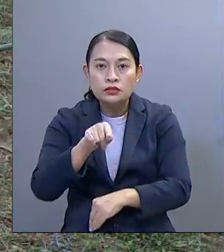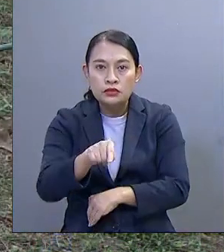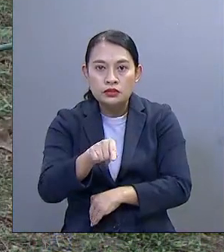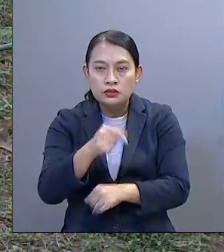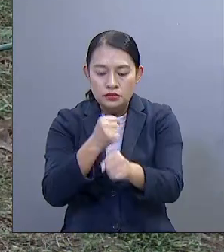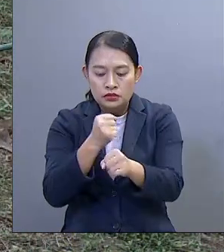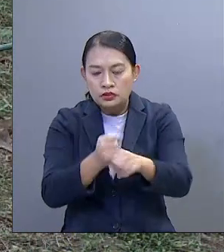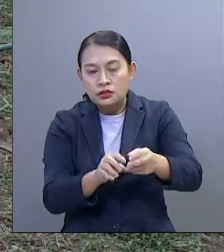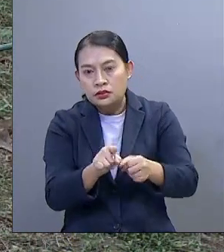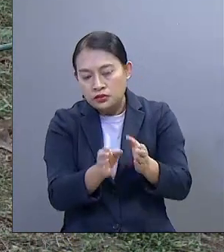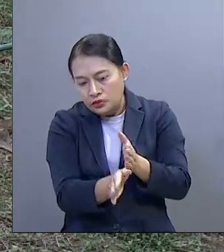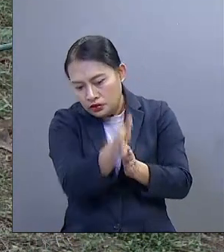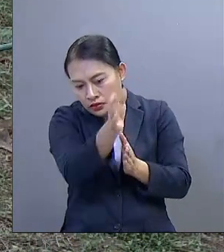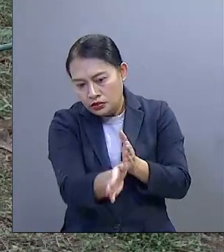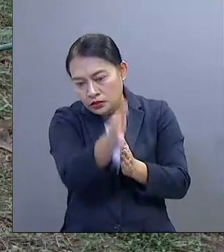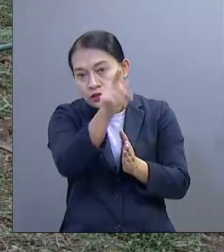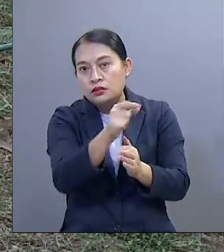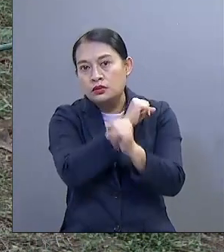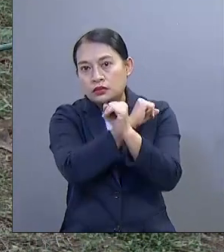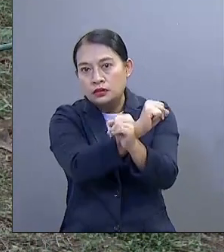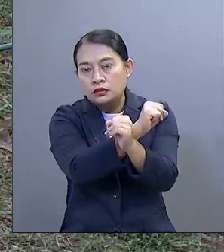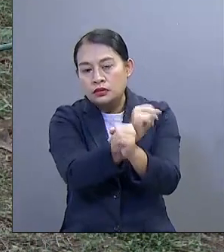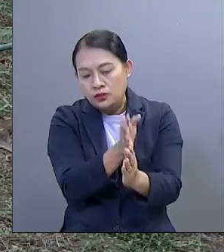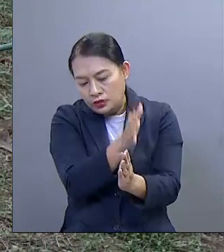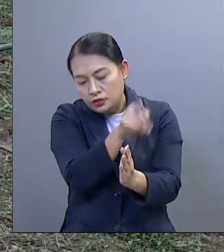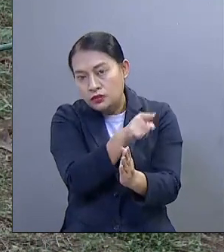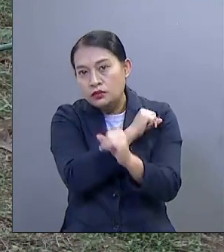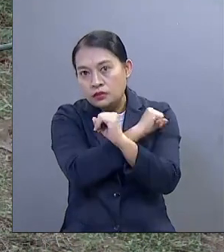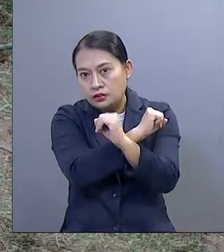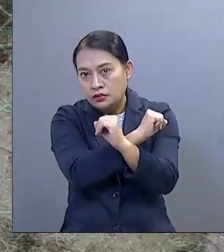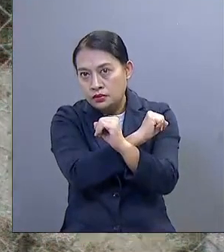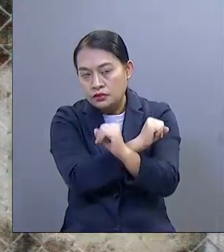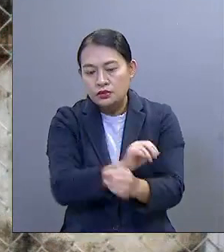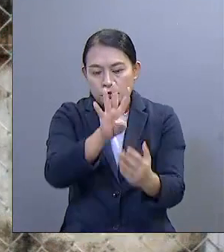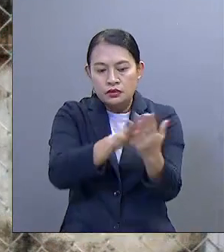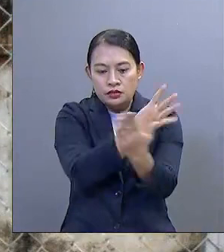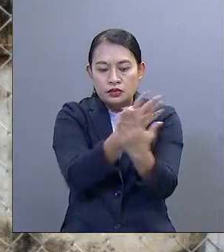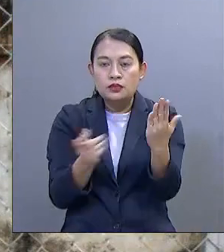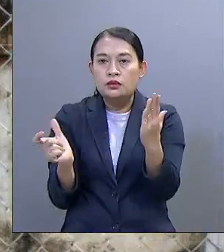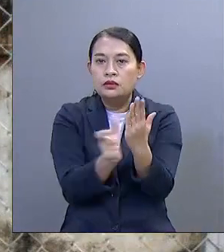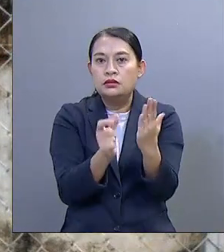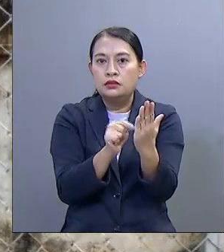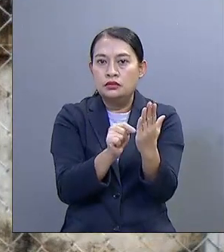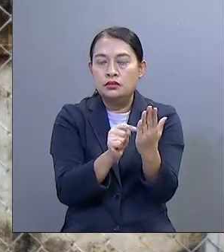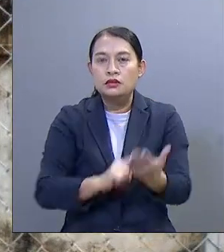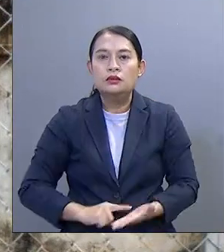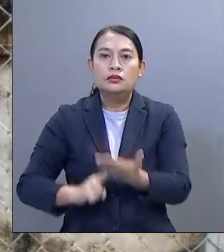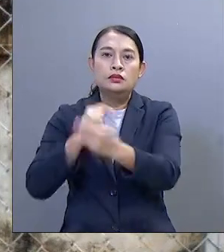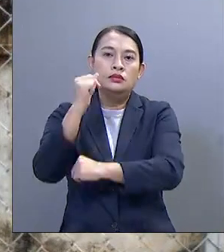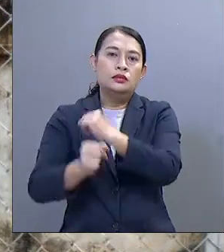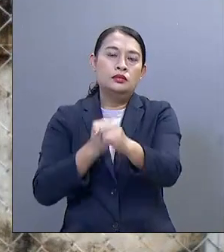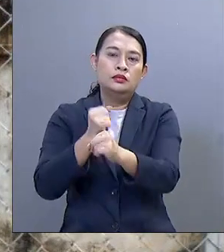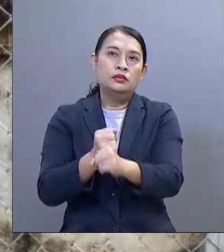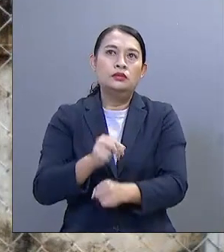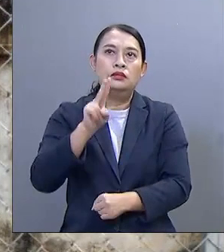เคือนป้องกันตะหิงพังและจะบรรจุแผนี้เข้าสู่ปีงบประมาณปี